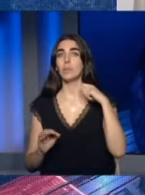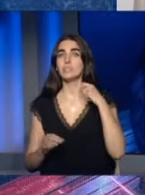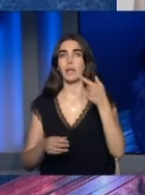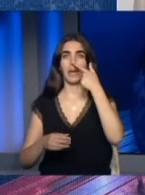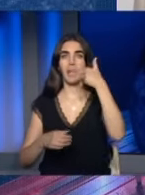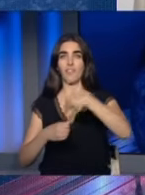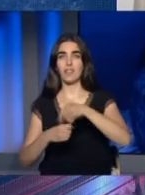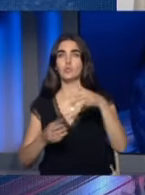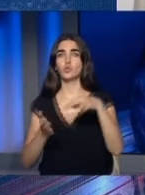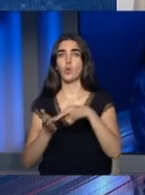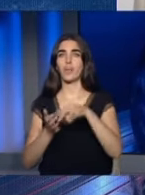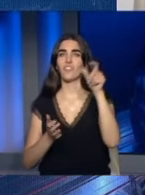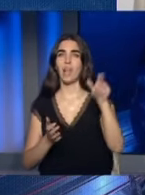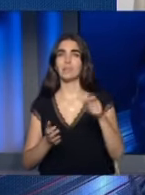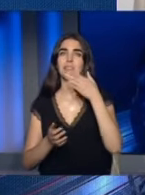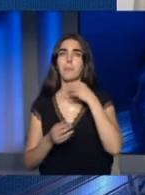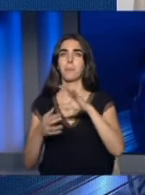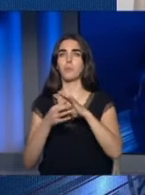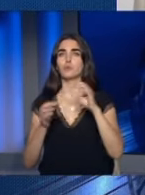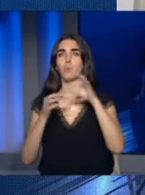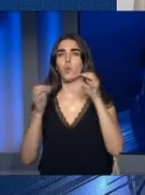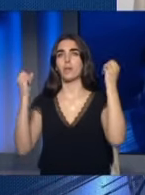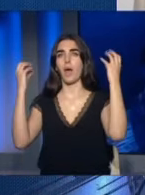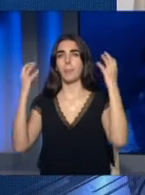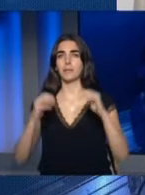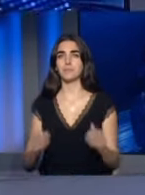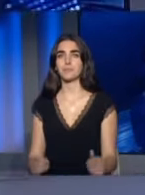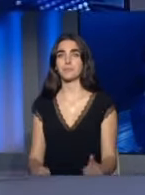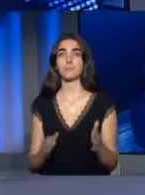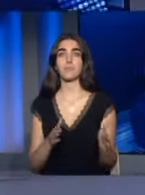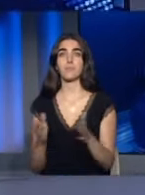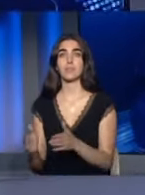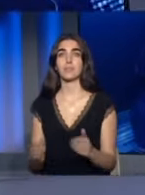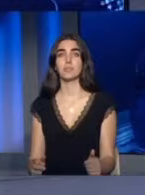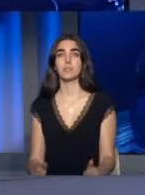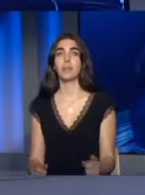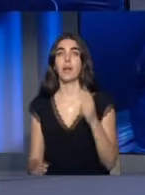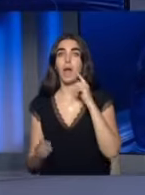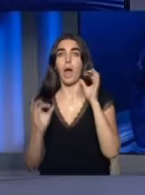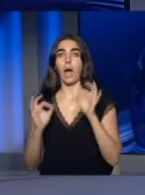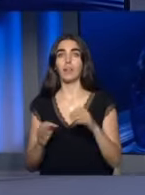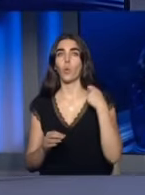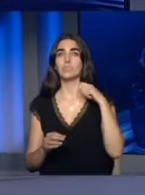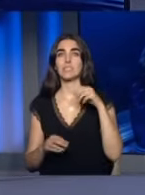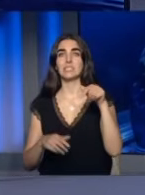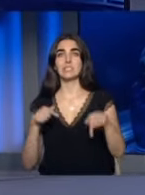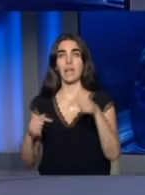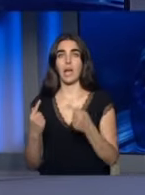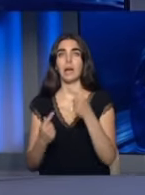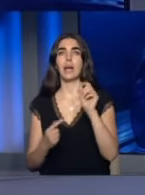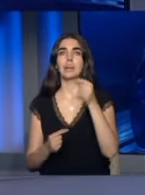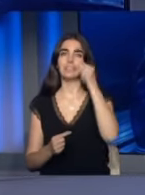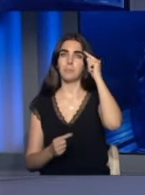قدور ثم وزير الكهرباء السوري المهندس غسان الزامل اكد وزير الزراعه عباس الحاج حسن خلال الجوله